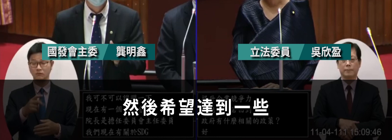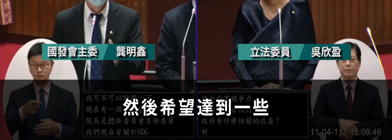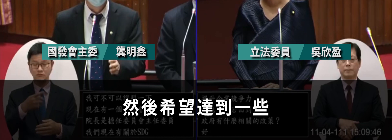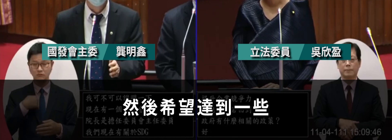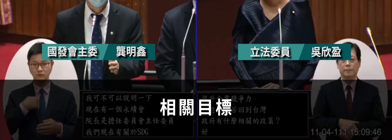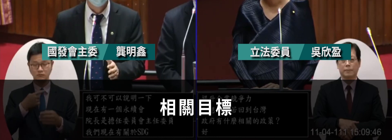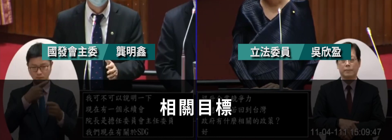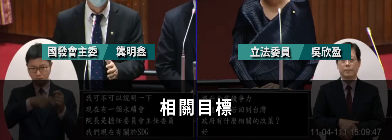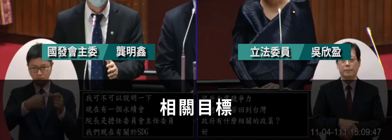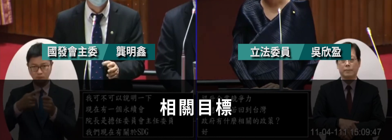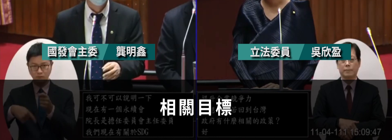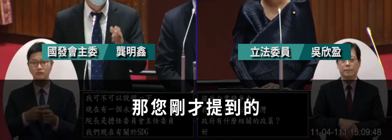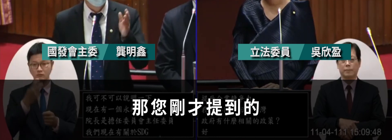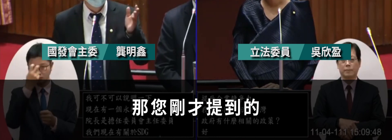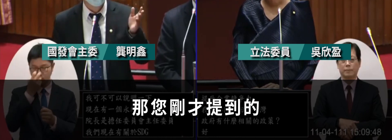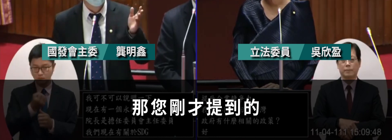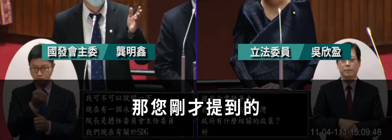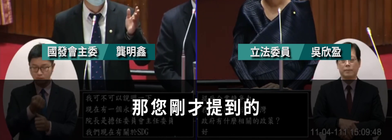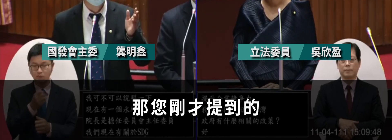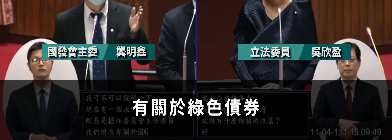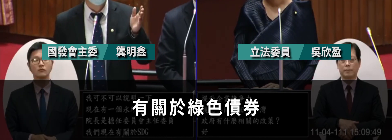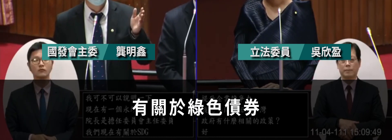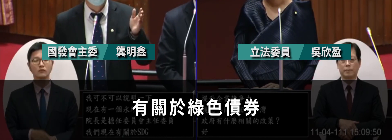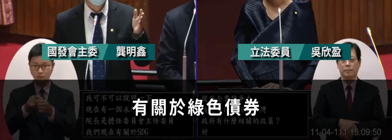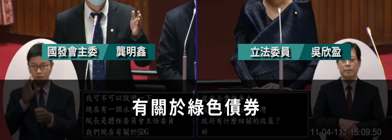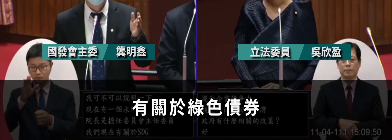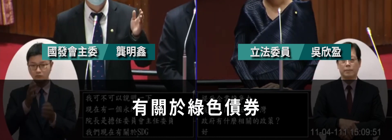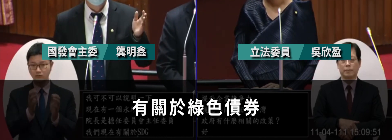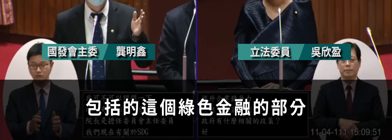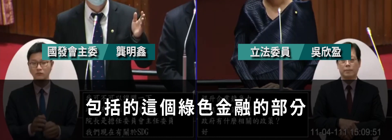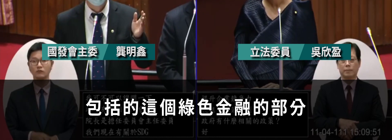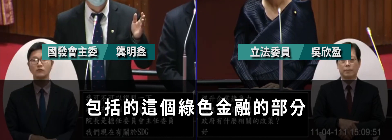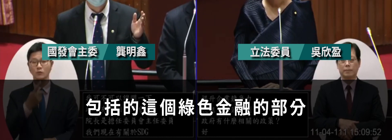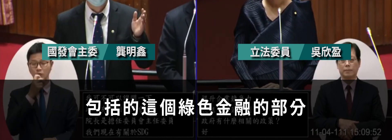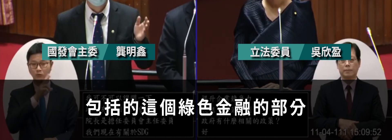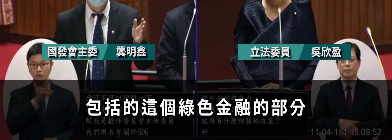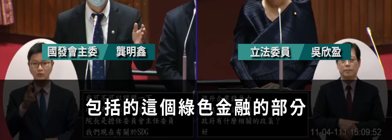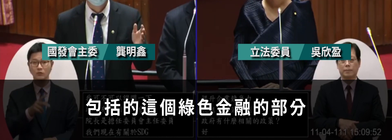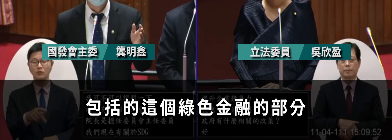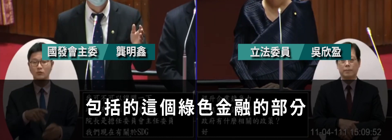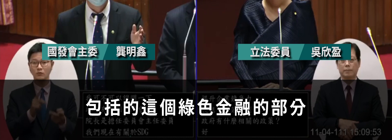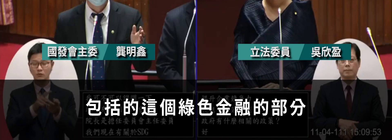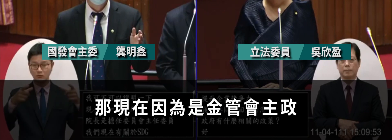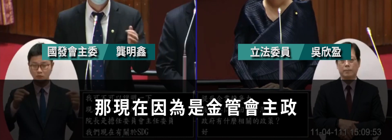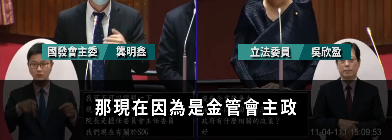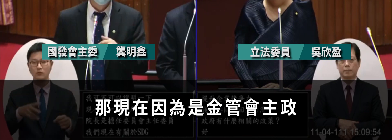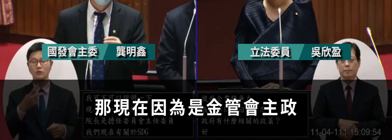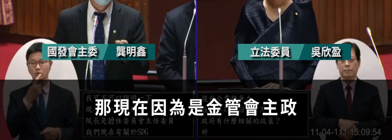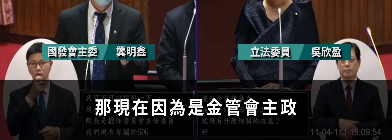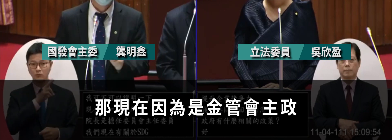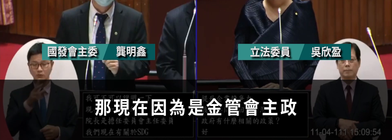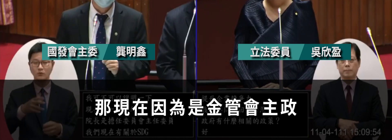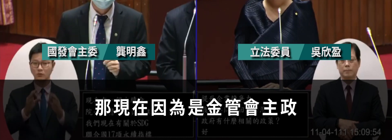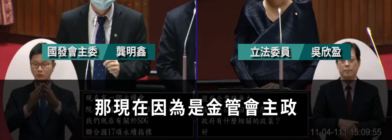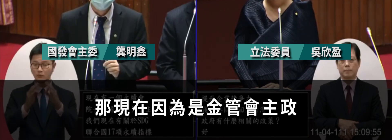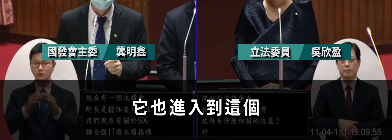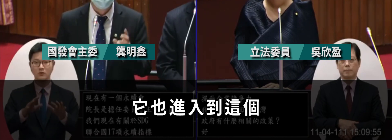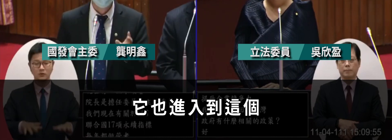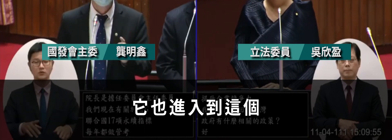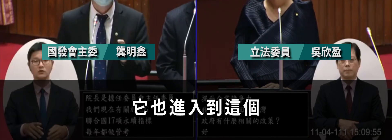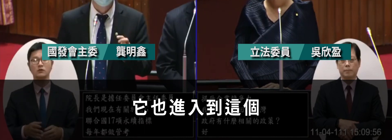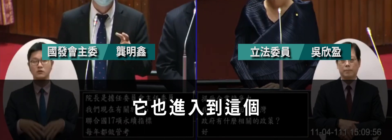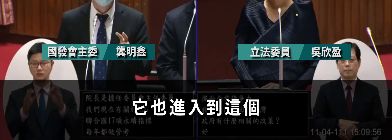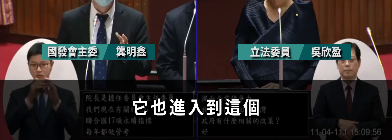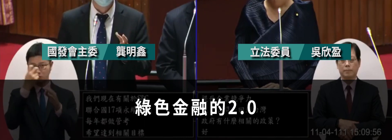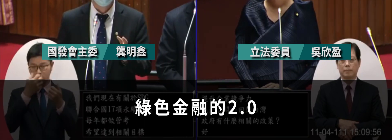然后希望达到一些相关目标。那您刚才提到的有关于绿色债券包括的这个绿色金融的部分，那现在因为是金管会主政，它